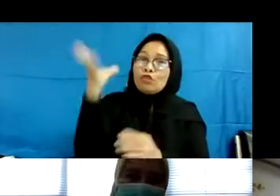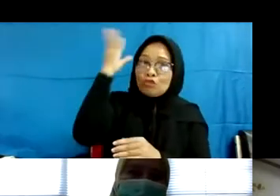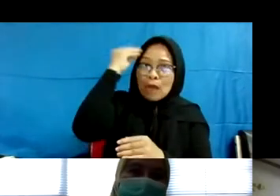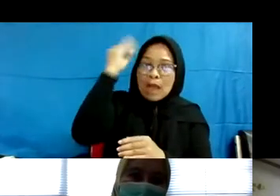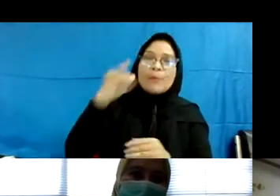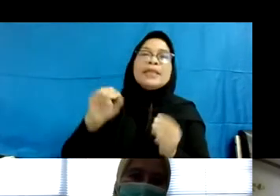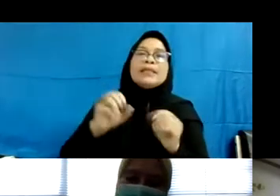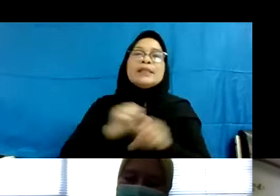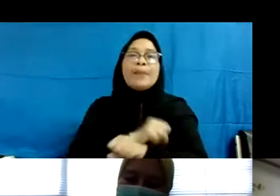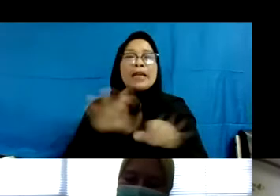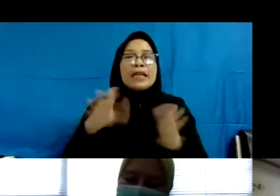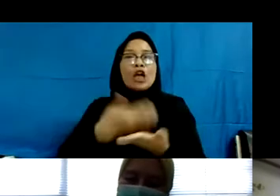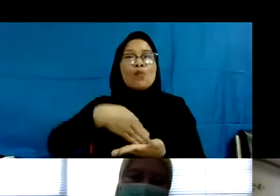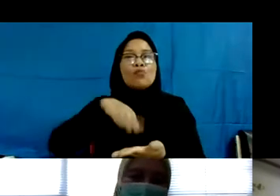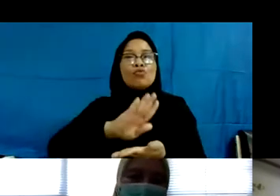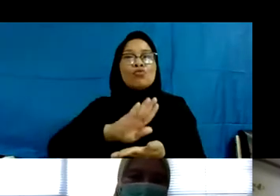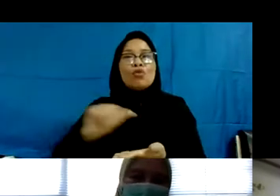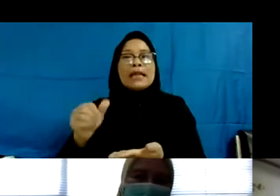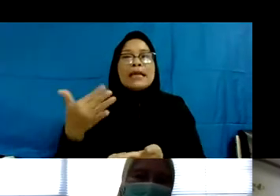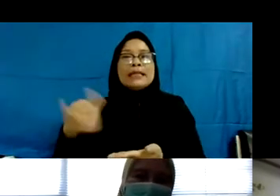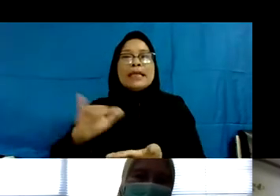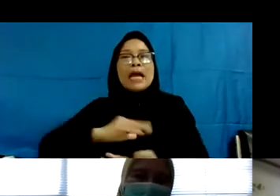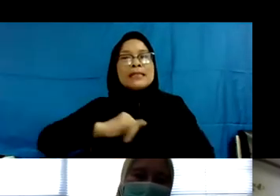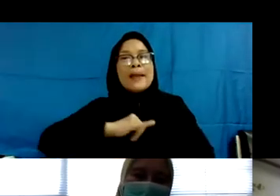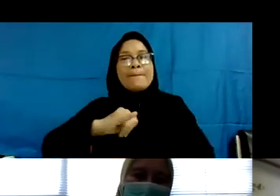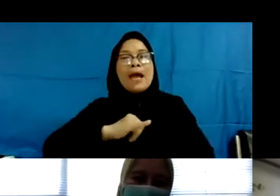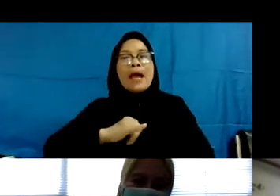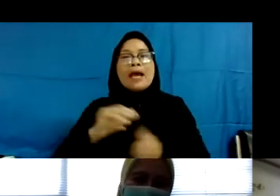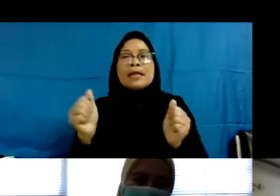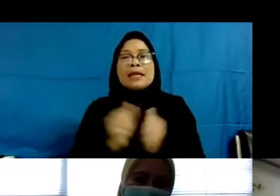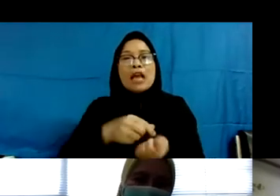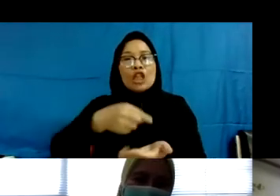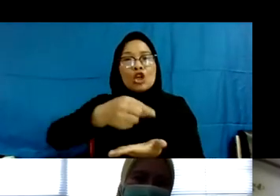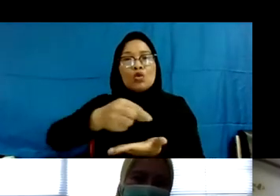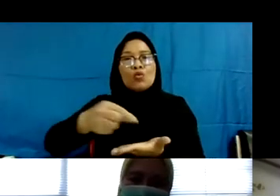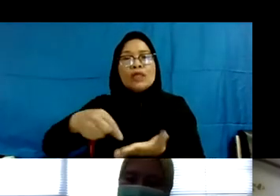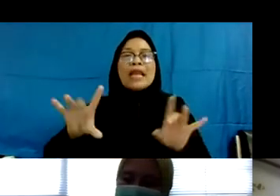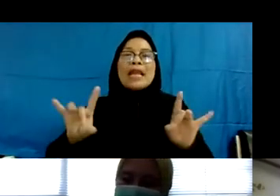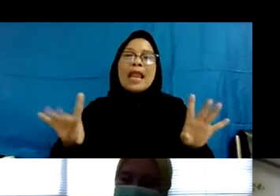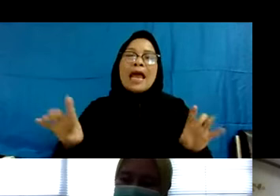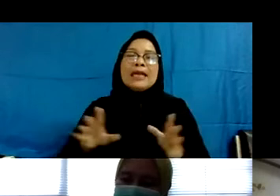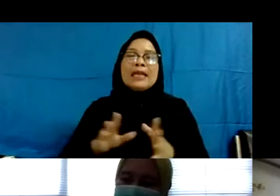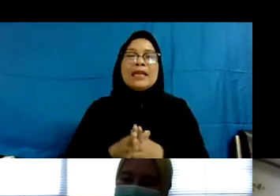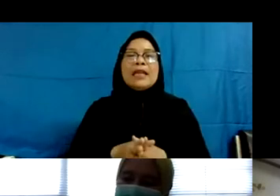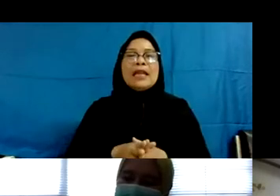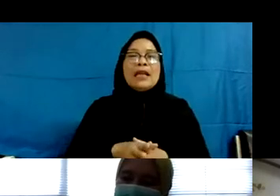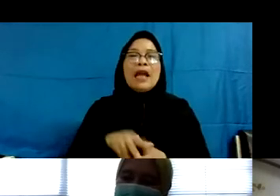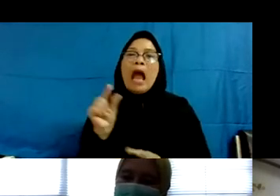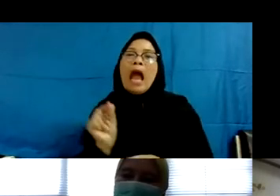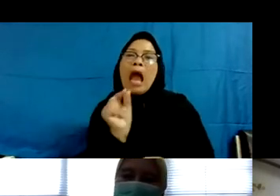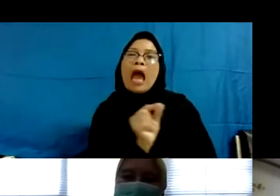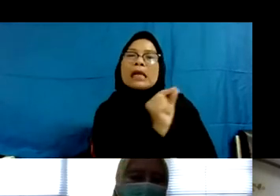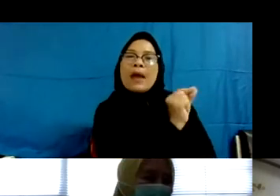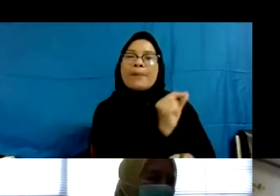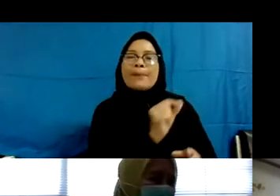yang sama dengan kebutuhan tulisan lain seperti tulisan Latin atau tulisan Arab ataupun tulisan